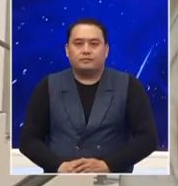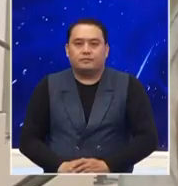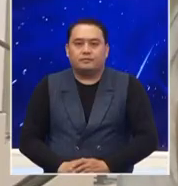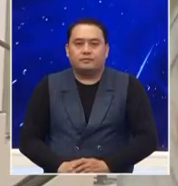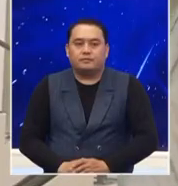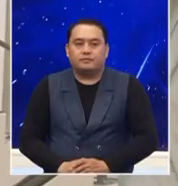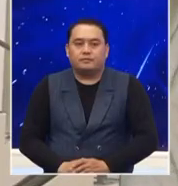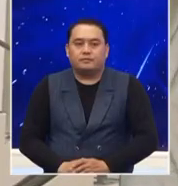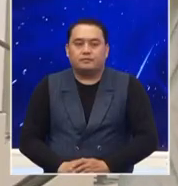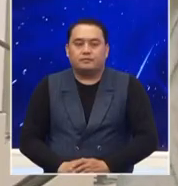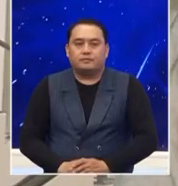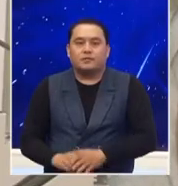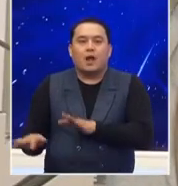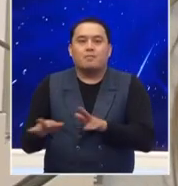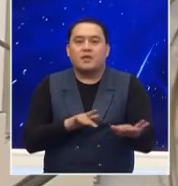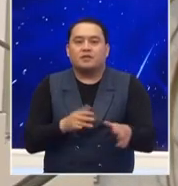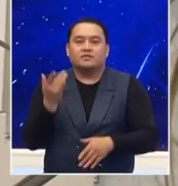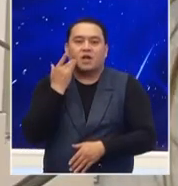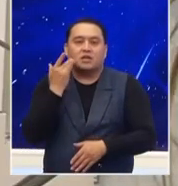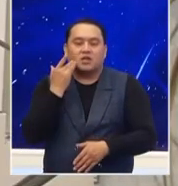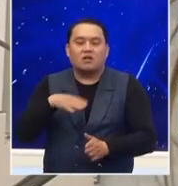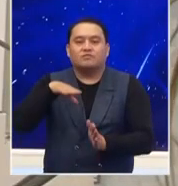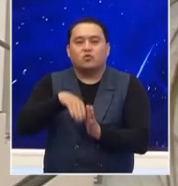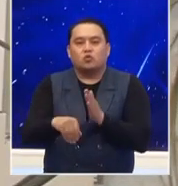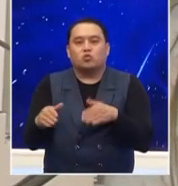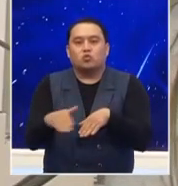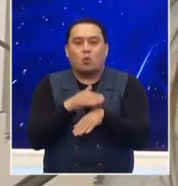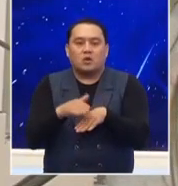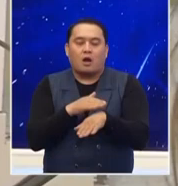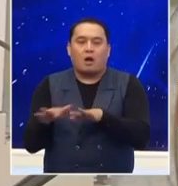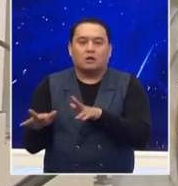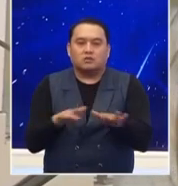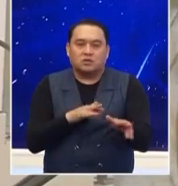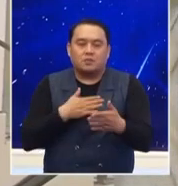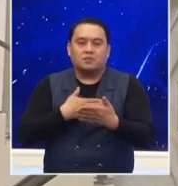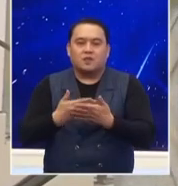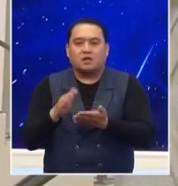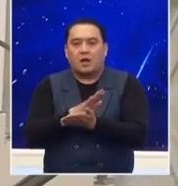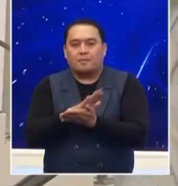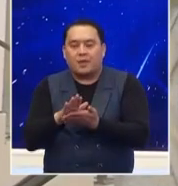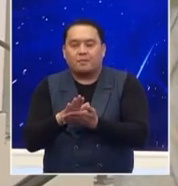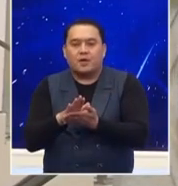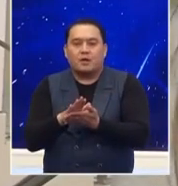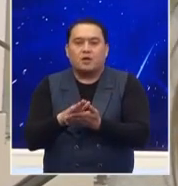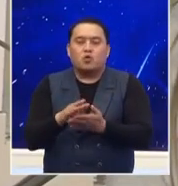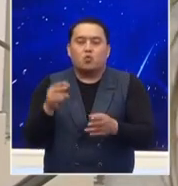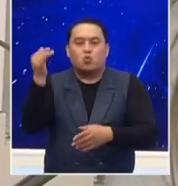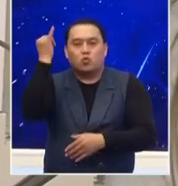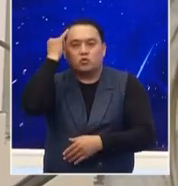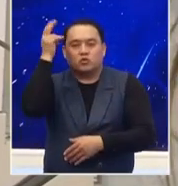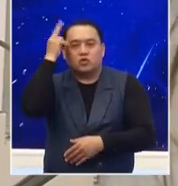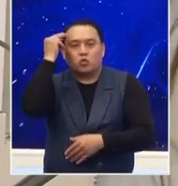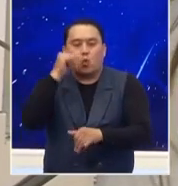Наши мероприятия всегда включали в себя благотворительность, но в этом году число желающих помочь увеличилось в